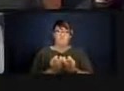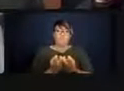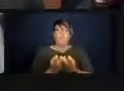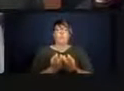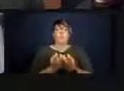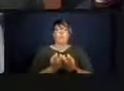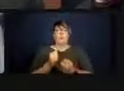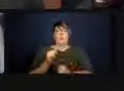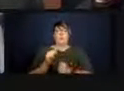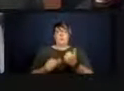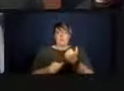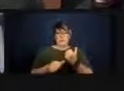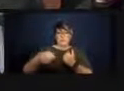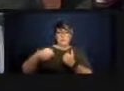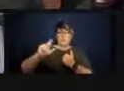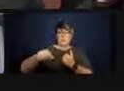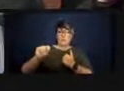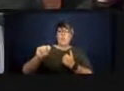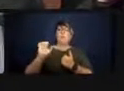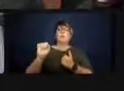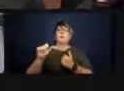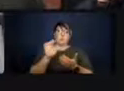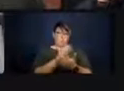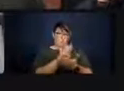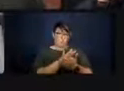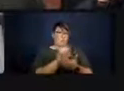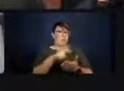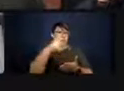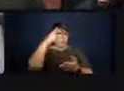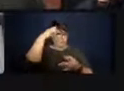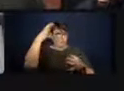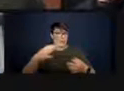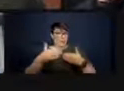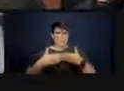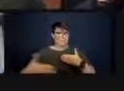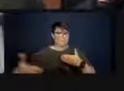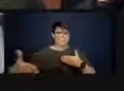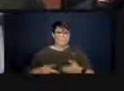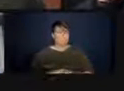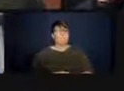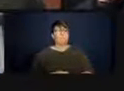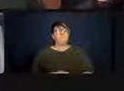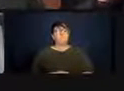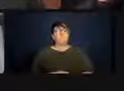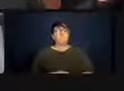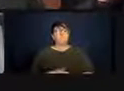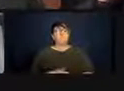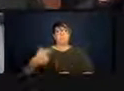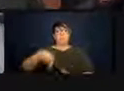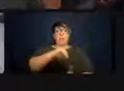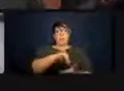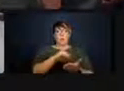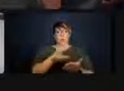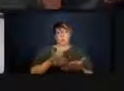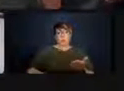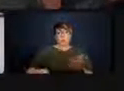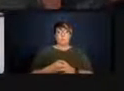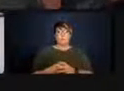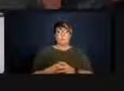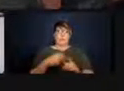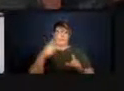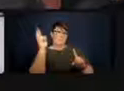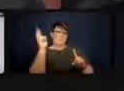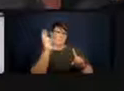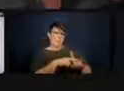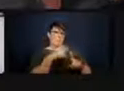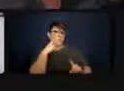طلبات من أولياء الأمور وأيضا المدارس، وطبعا من المهم جدا أيضا أن نقوم باتخاذ